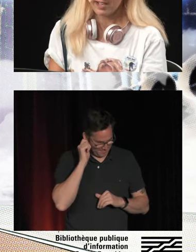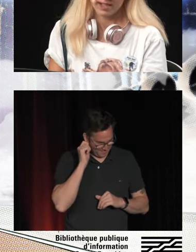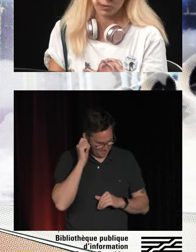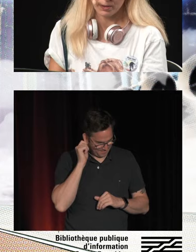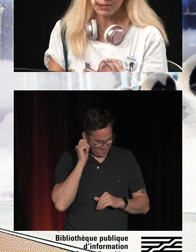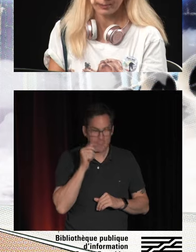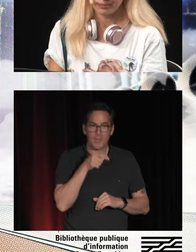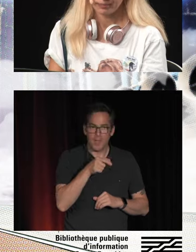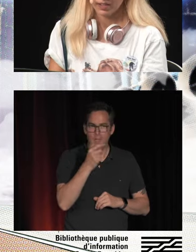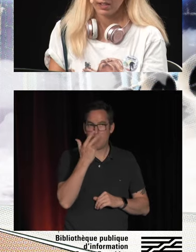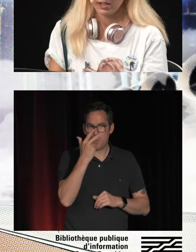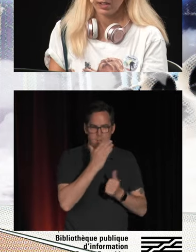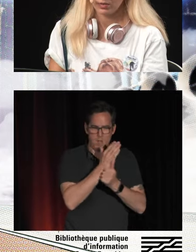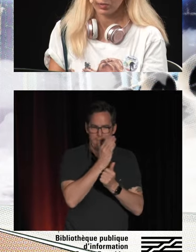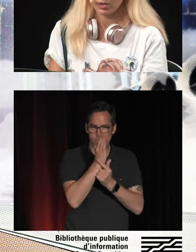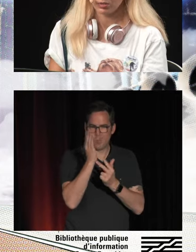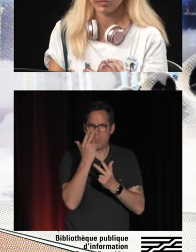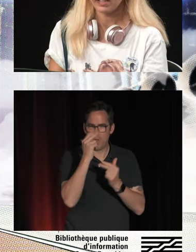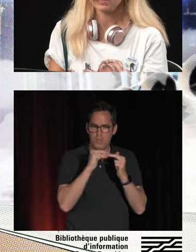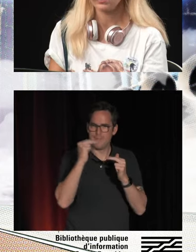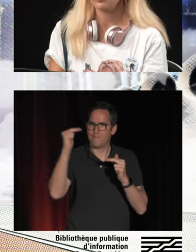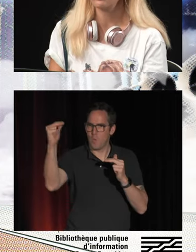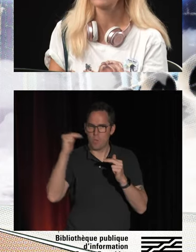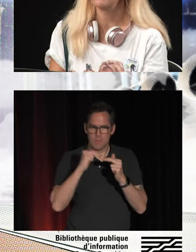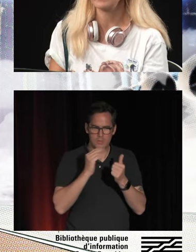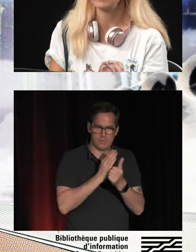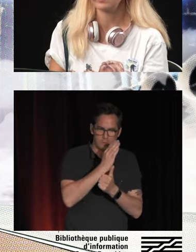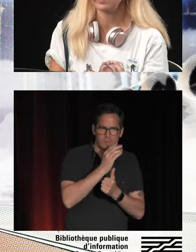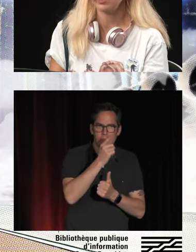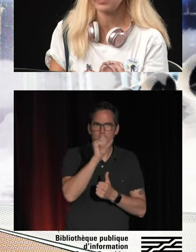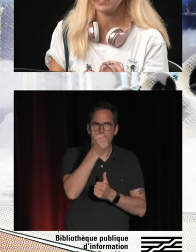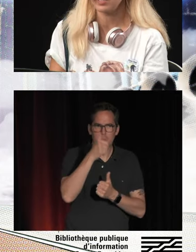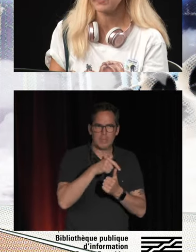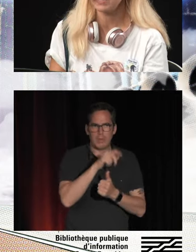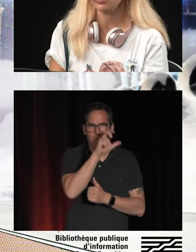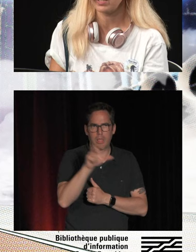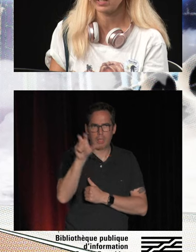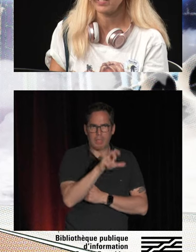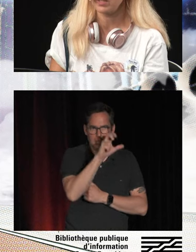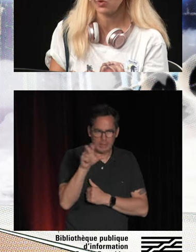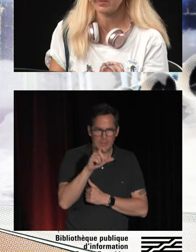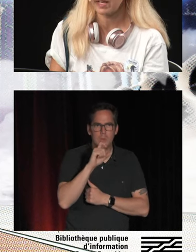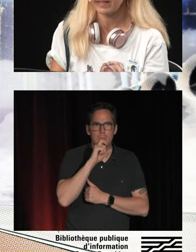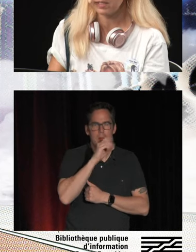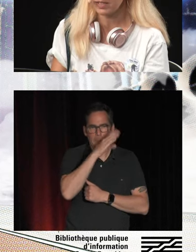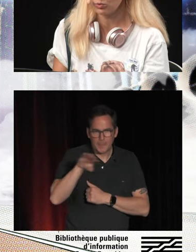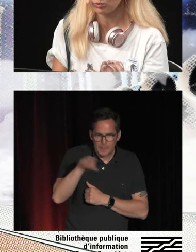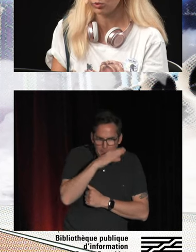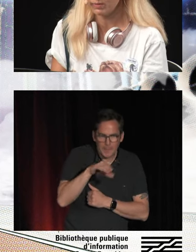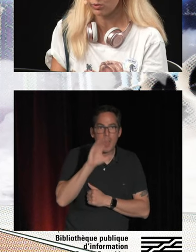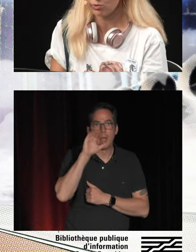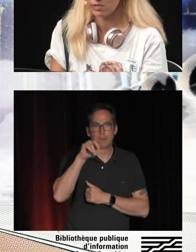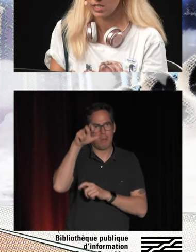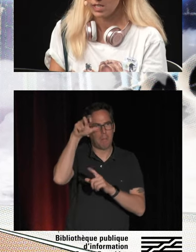Donc il y a trois phases à ce boss. Où, donc voilà, un coup il fait du zigzag comme ça, tout à l'heure il faisait des courbes, et après il va